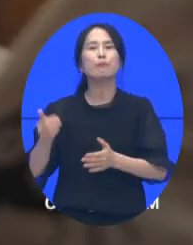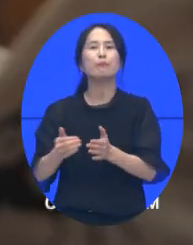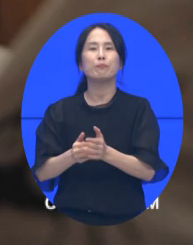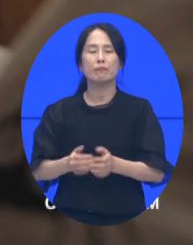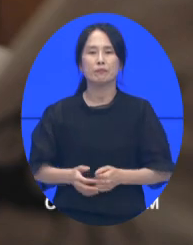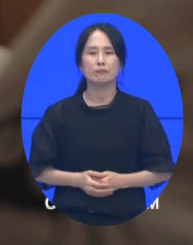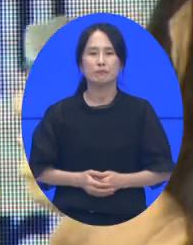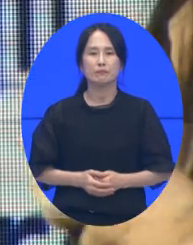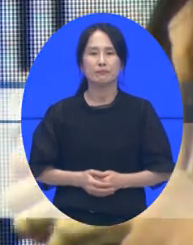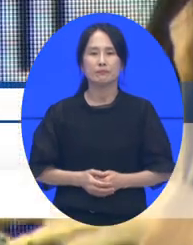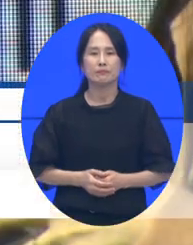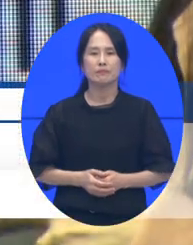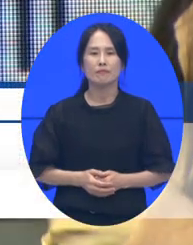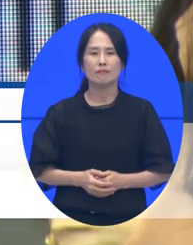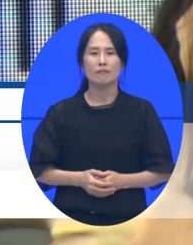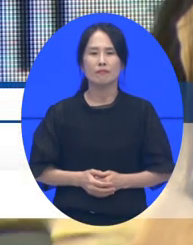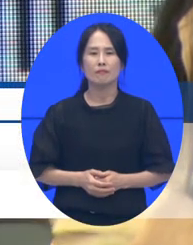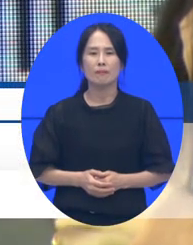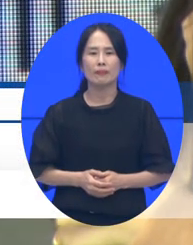마련됐습니다